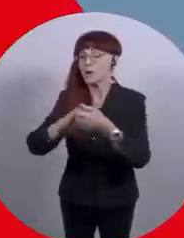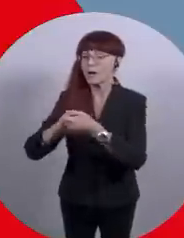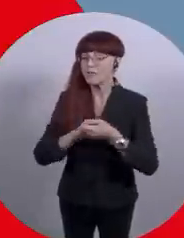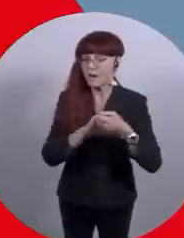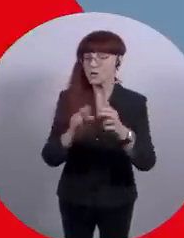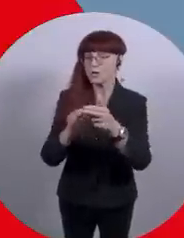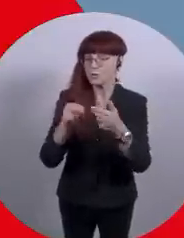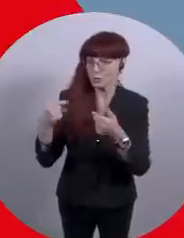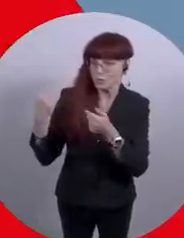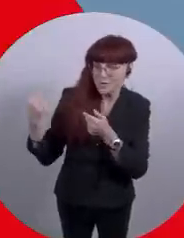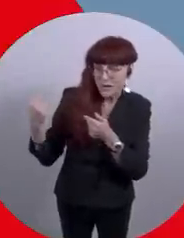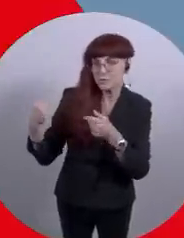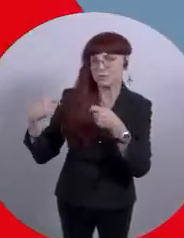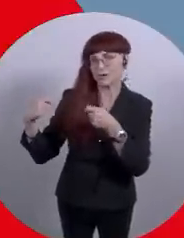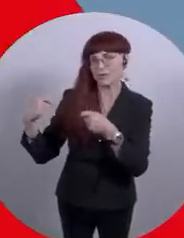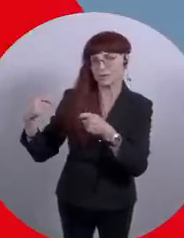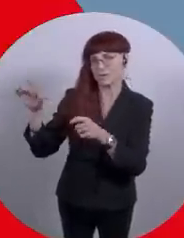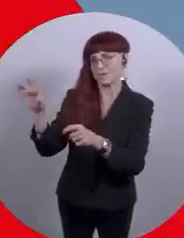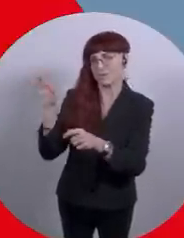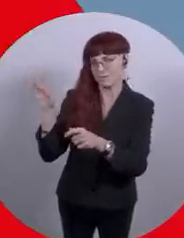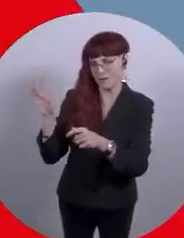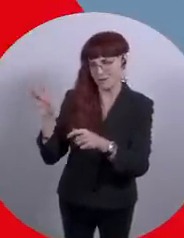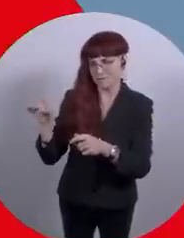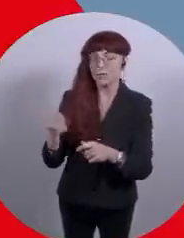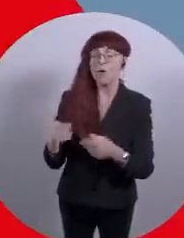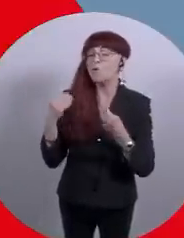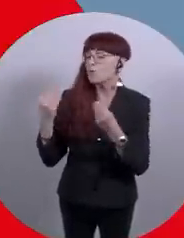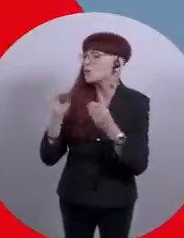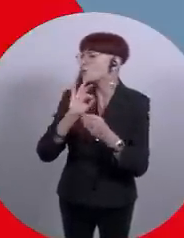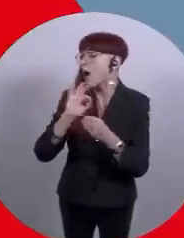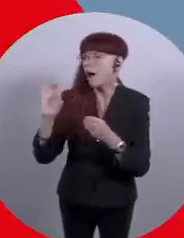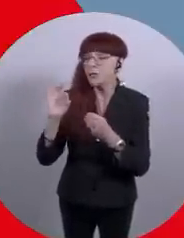und wünsche alles Gute für deine zukünftigen Herausforderungen